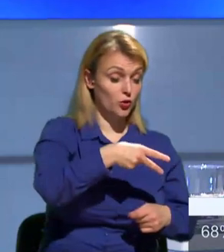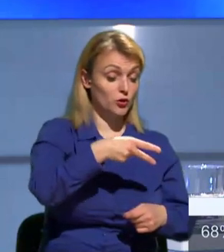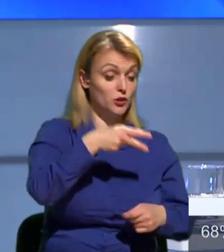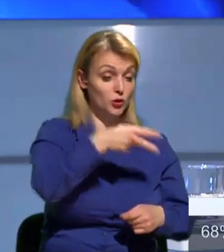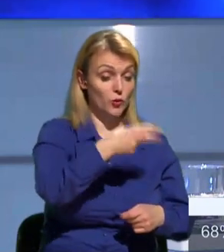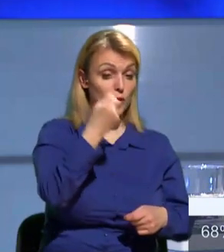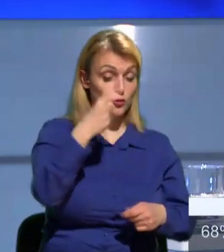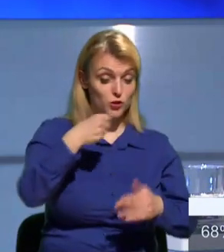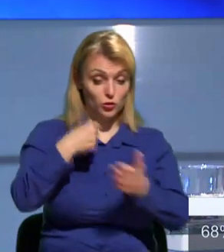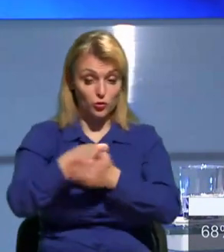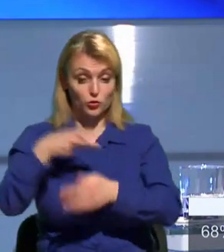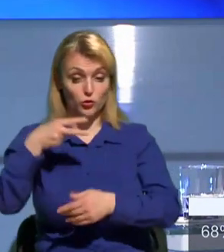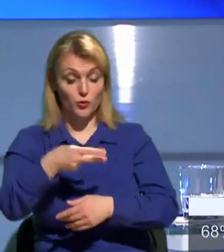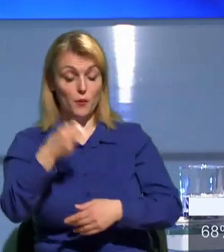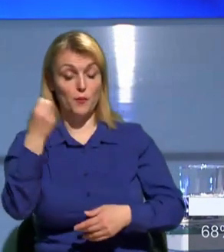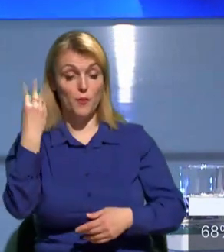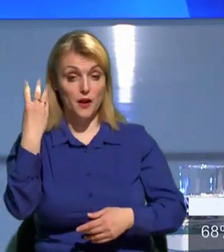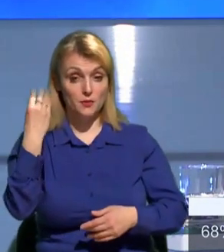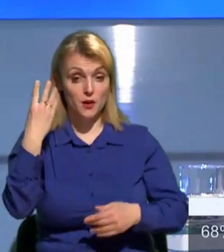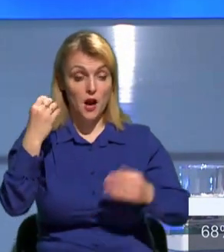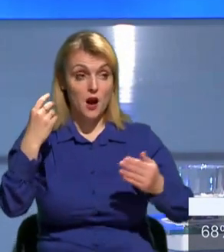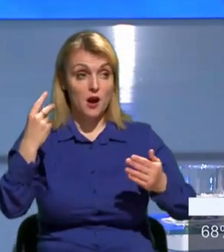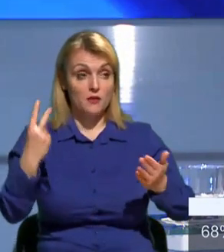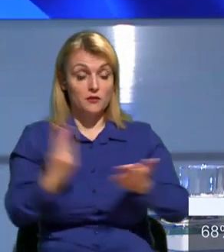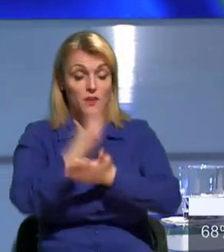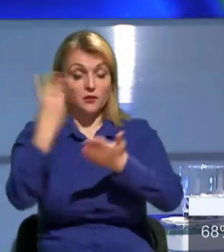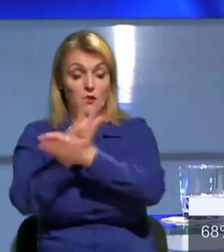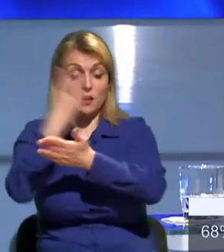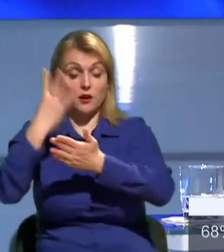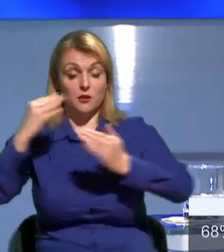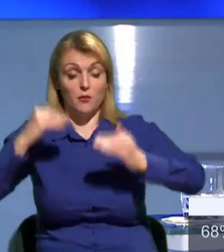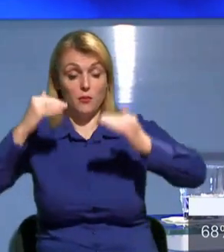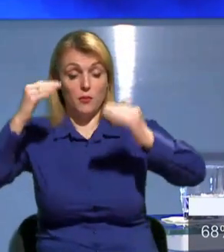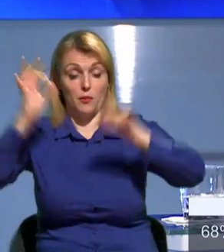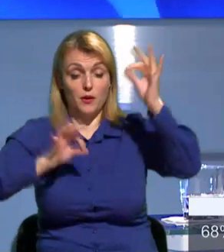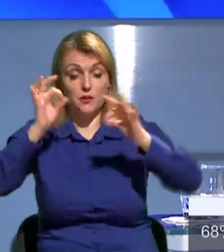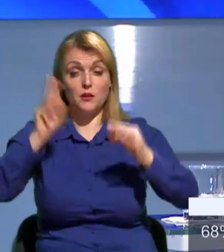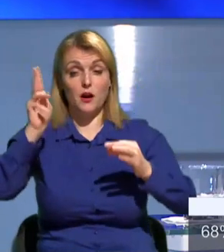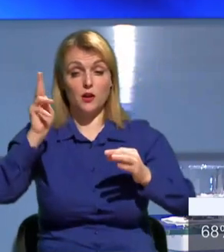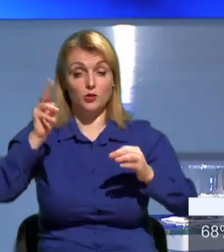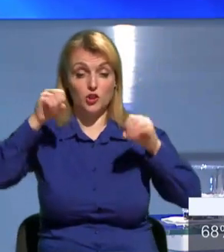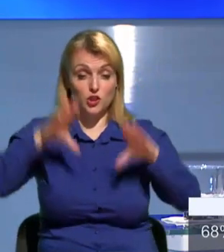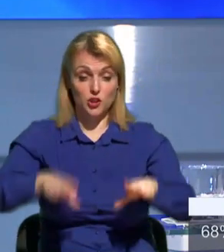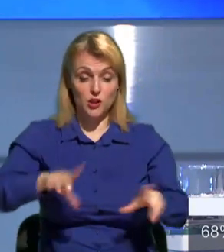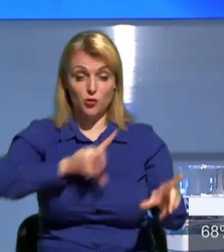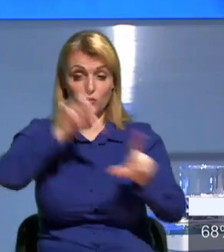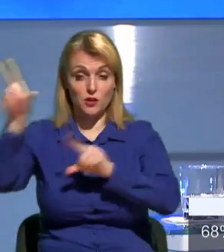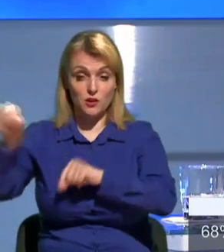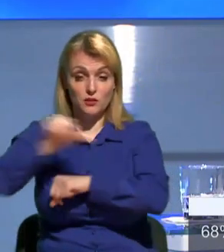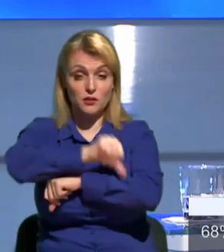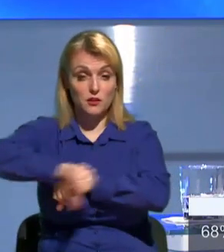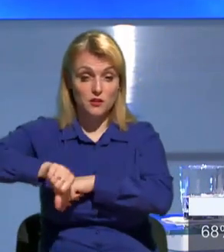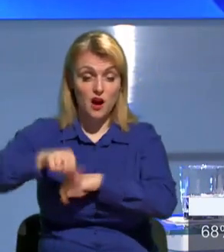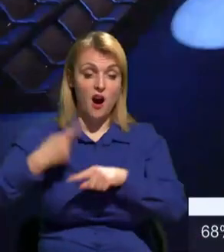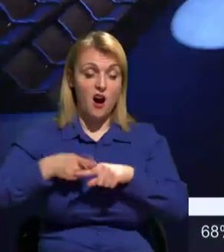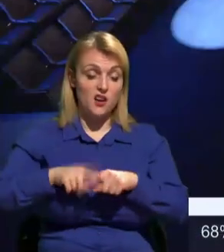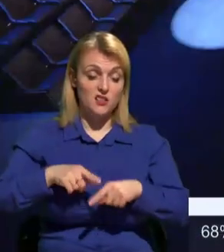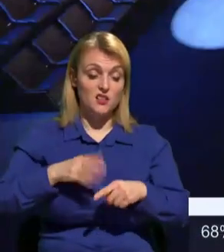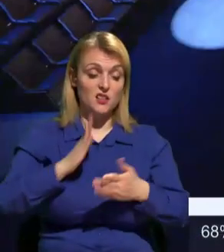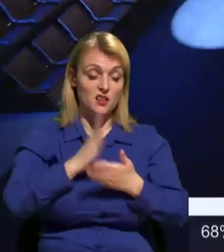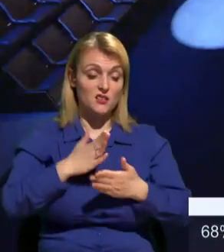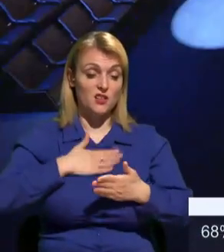până în 2014, s-a dublat numărul celor care s-au declarat în afara țării. Asta este tragedia noastră. Cum să